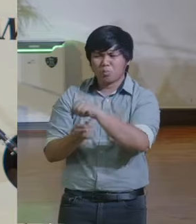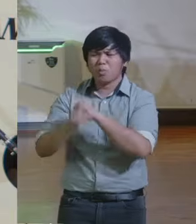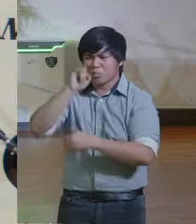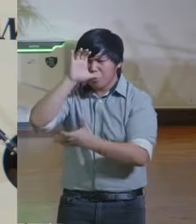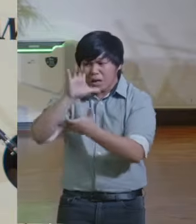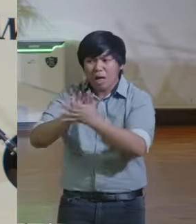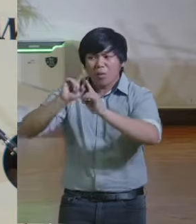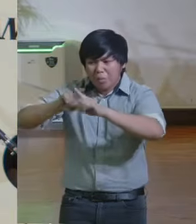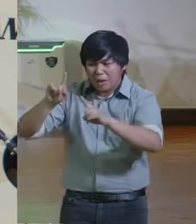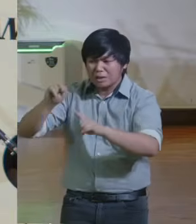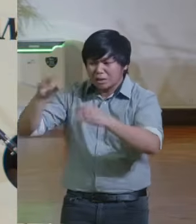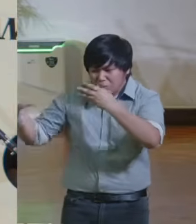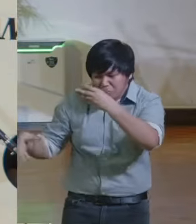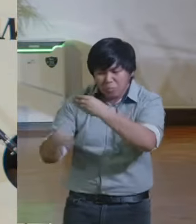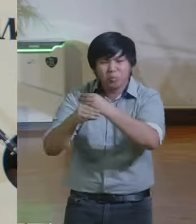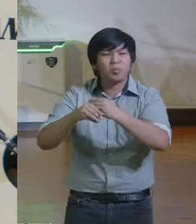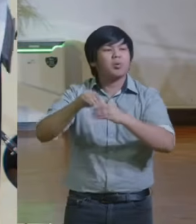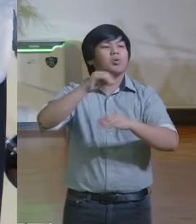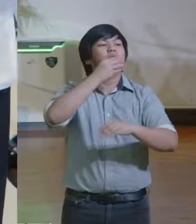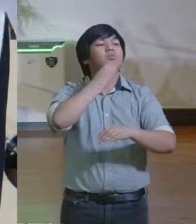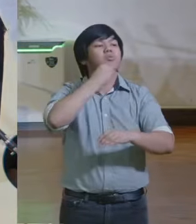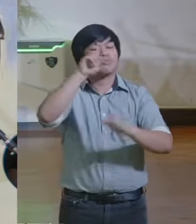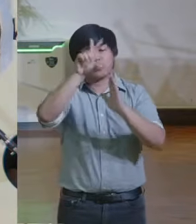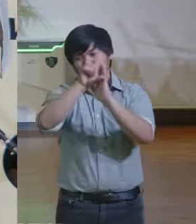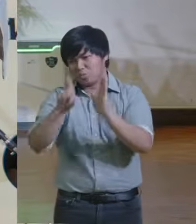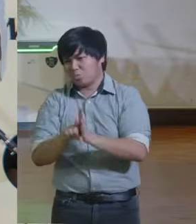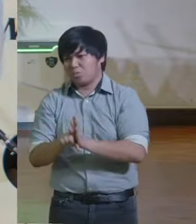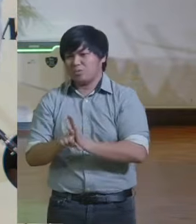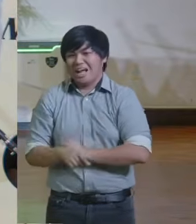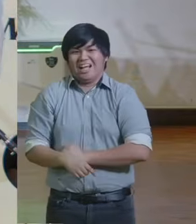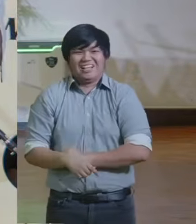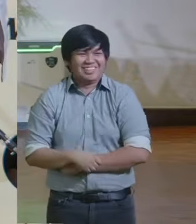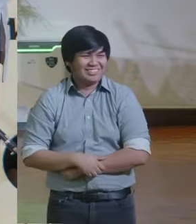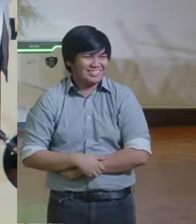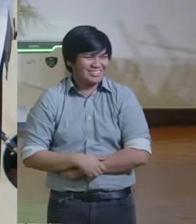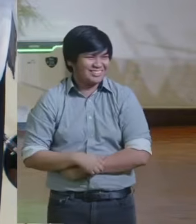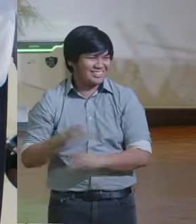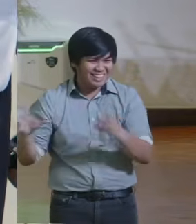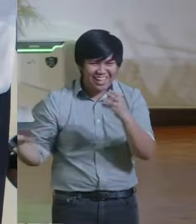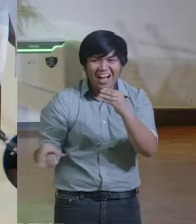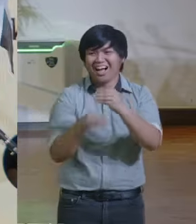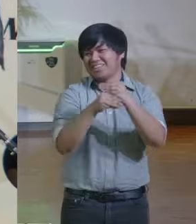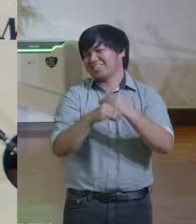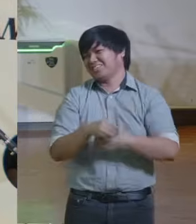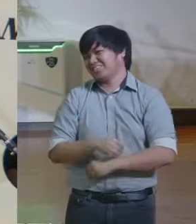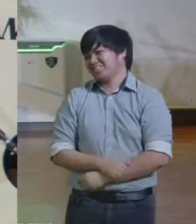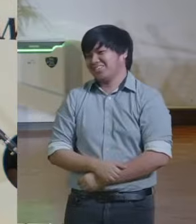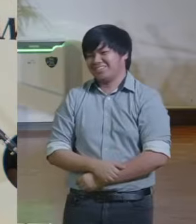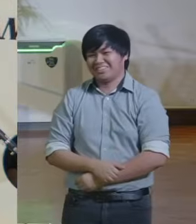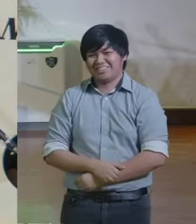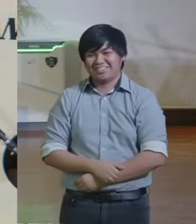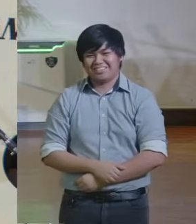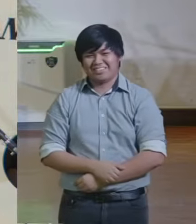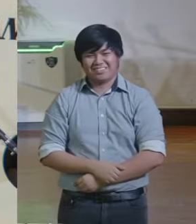Jesus. Pero, kailangan natin dagdagan. Ganyan ang kanilang pasok.